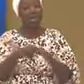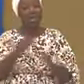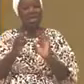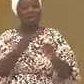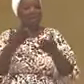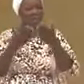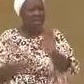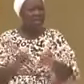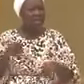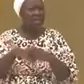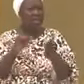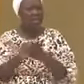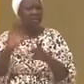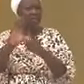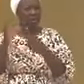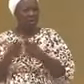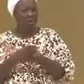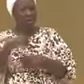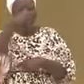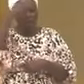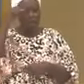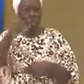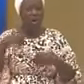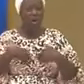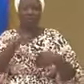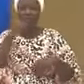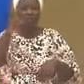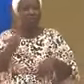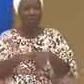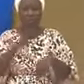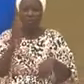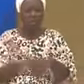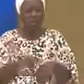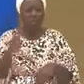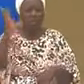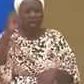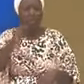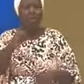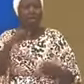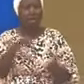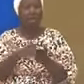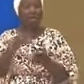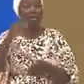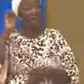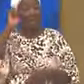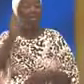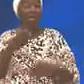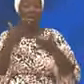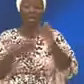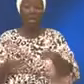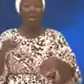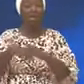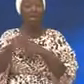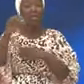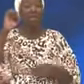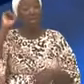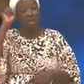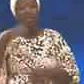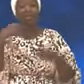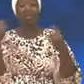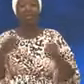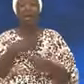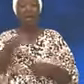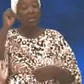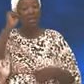dans cette condition parce que tu ne l'as pas averti il mourra dans son lit péché on ne parlera plus de la